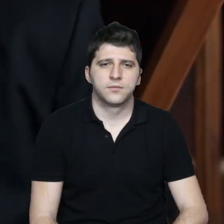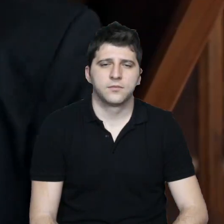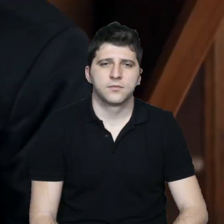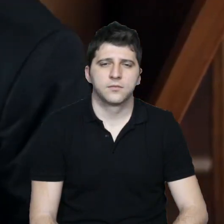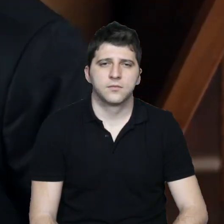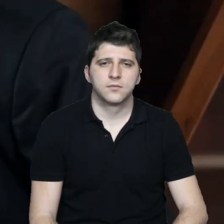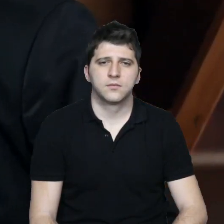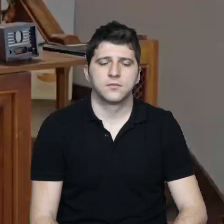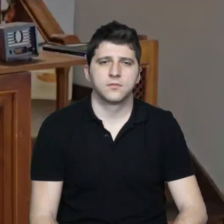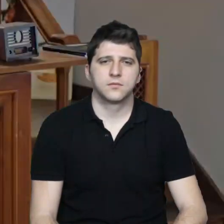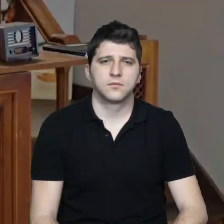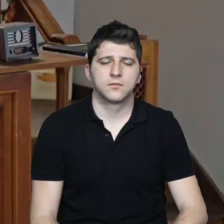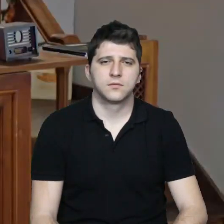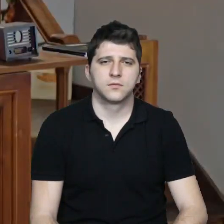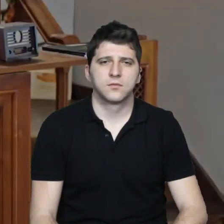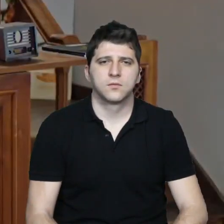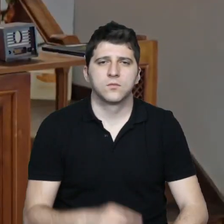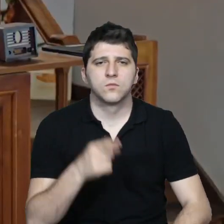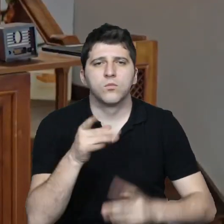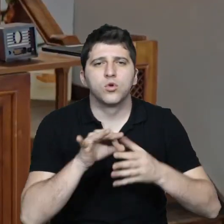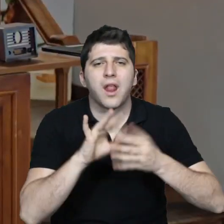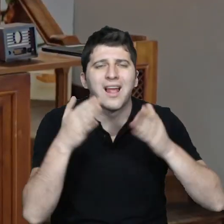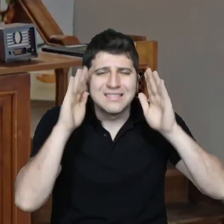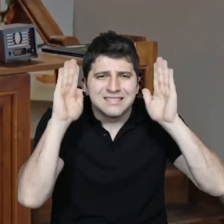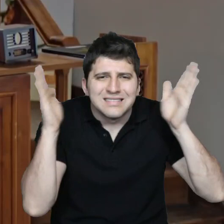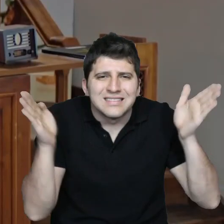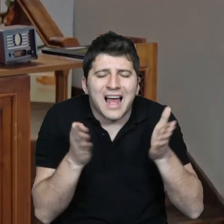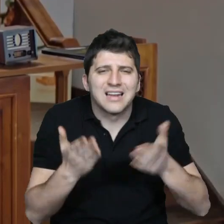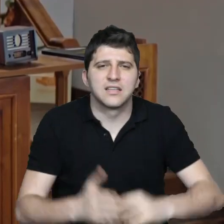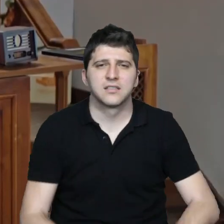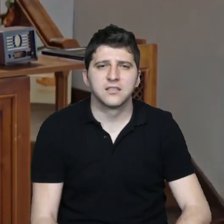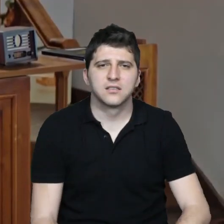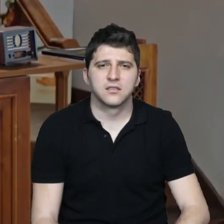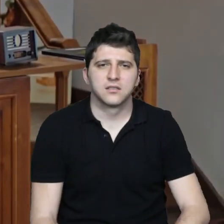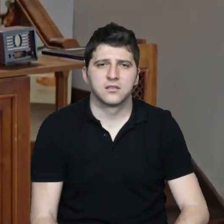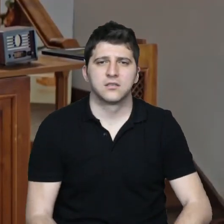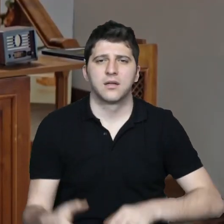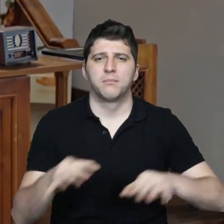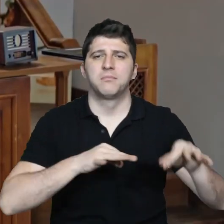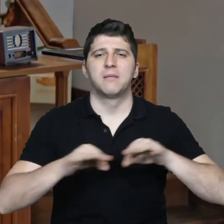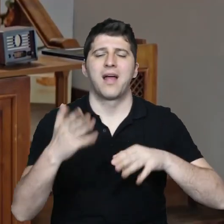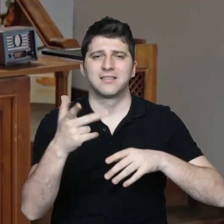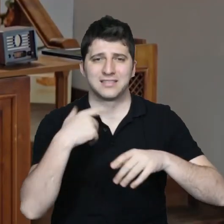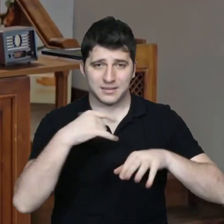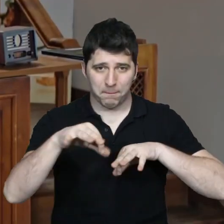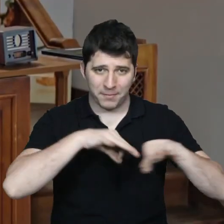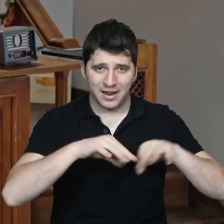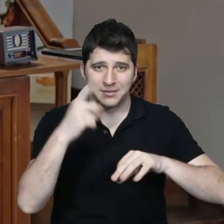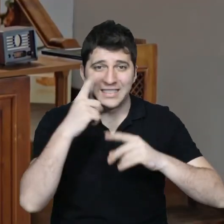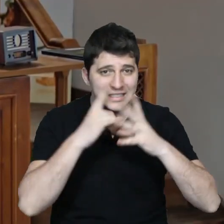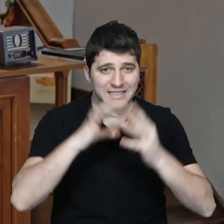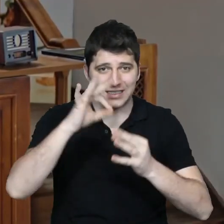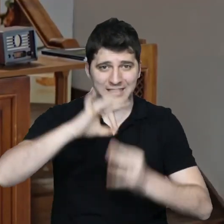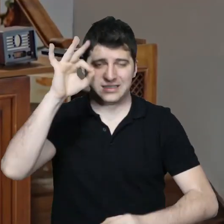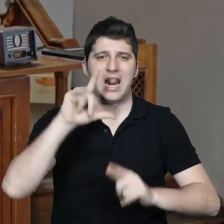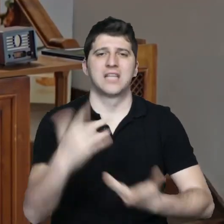çarpıyor. Bu ne ya küves şekli? Mimar kardeş insan burayı tasarlarken bir insan ebatı alır ölçer